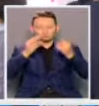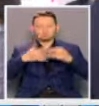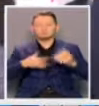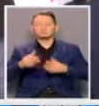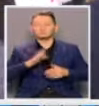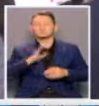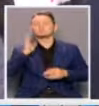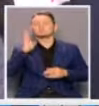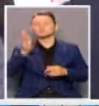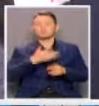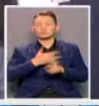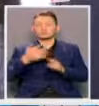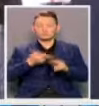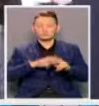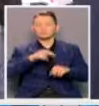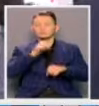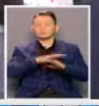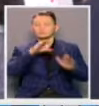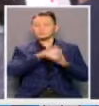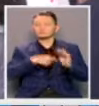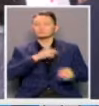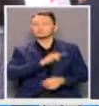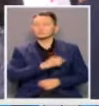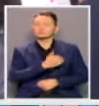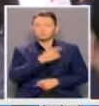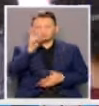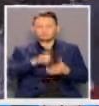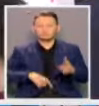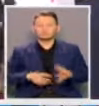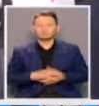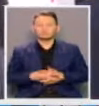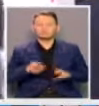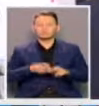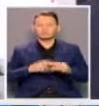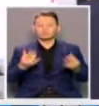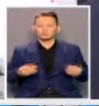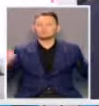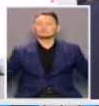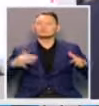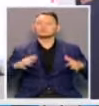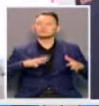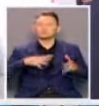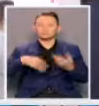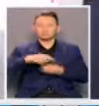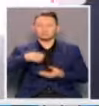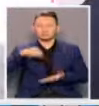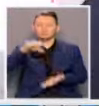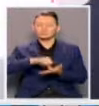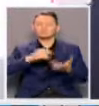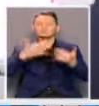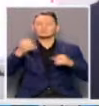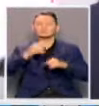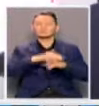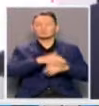де болашақта осы компанияда өз орнымды табатыныма сенімдімін. Бүгінгі ашық есік күніне қатысып, әртүрлі